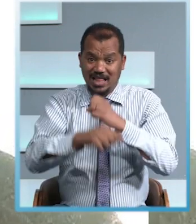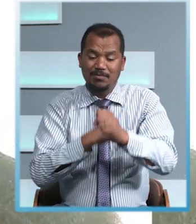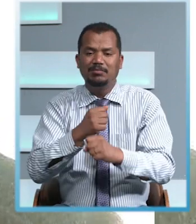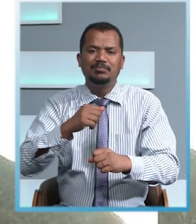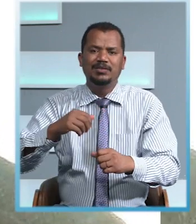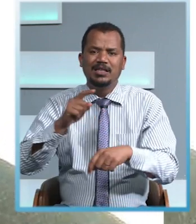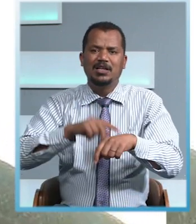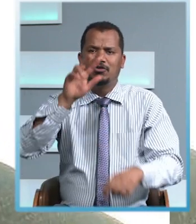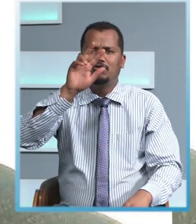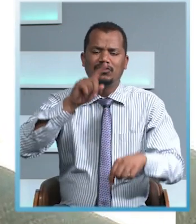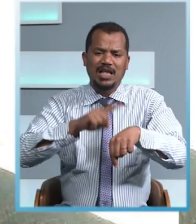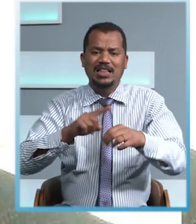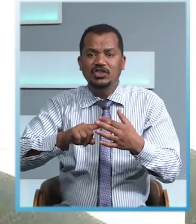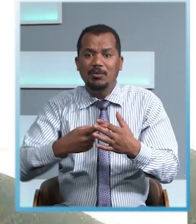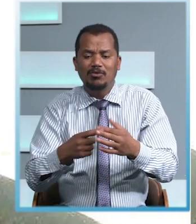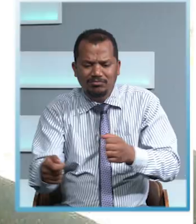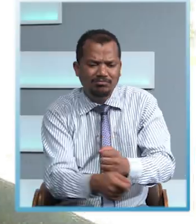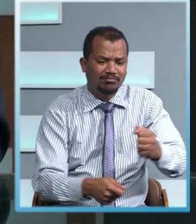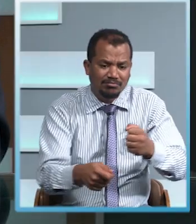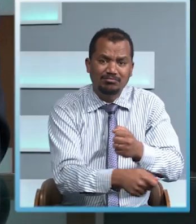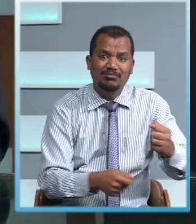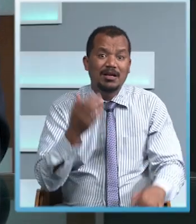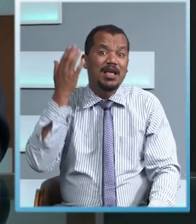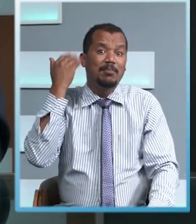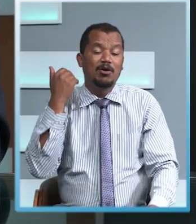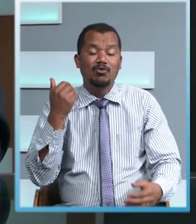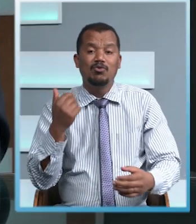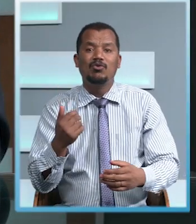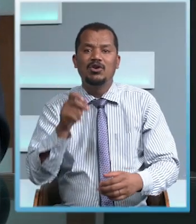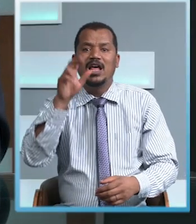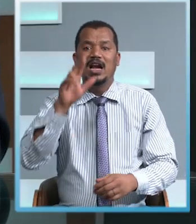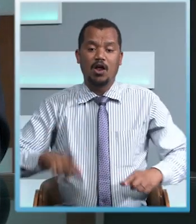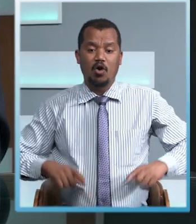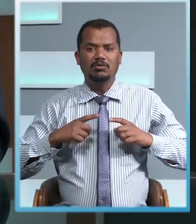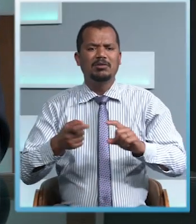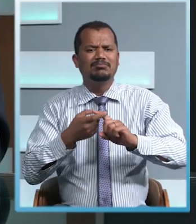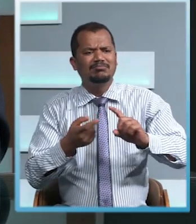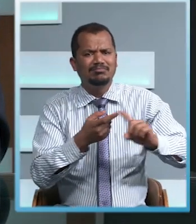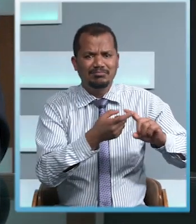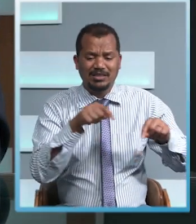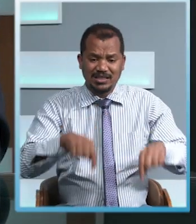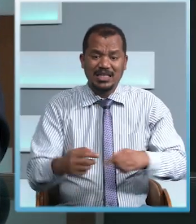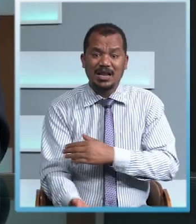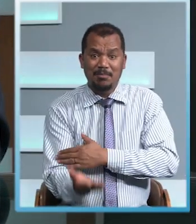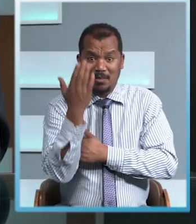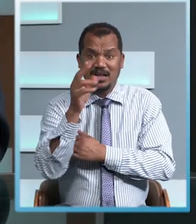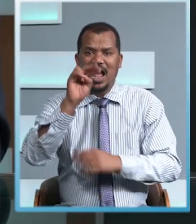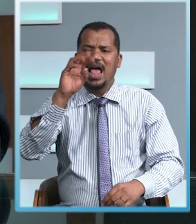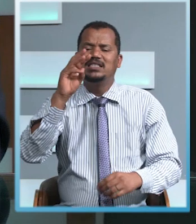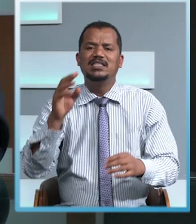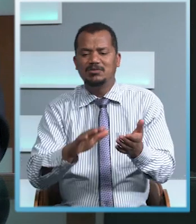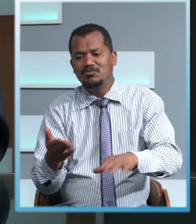2014 ዓ.ም ረፋር ከ3 ሰዓት ጀምሮ በሰብል ስብሰባ ላይ በነበሩ የደራ ኗሪዎች ላይ በከፈተው ተኩስ እስከዛሬ ማለዳ